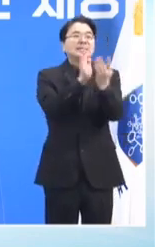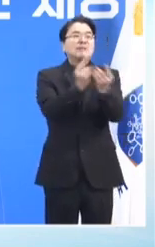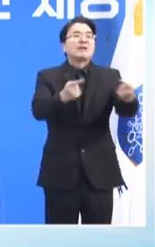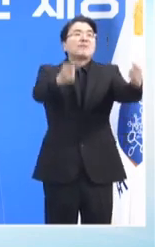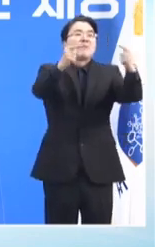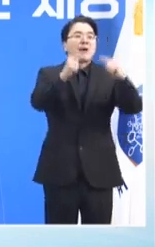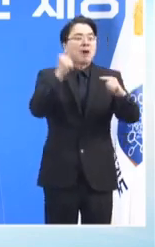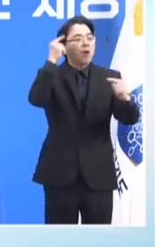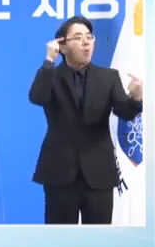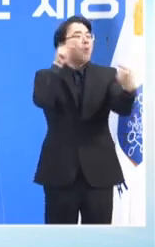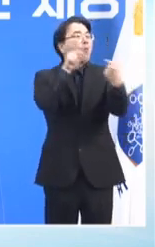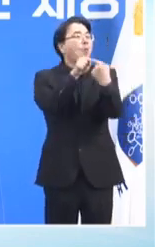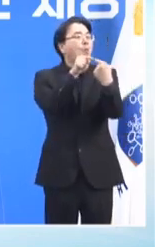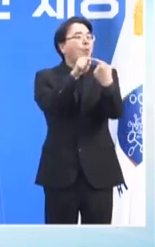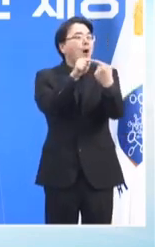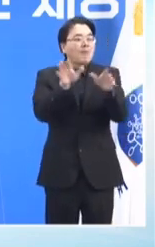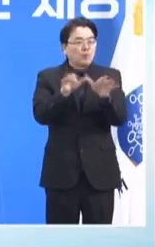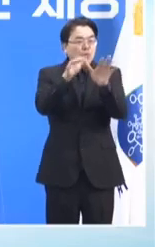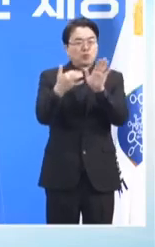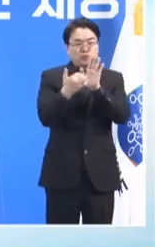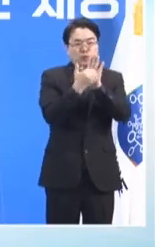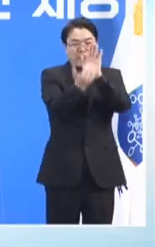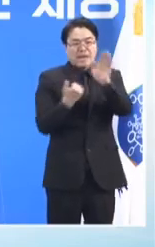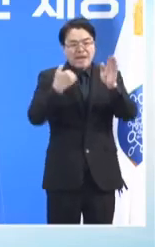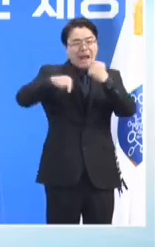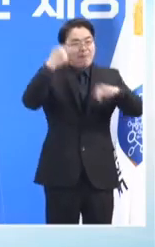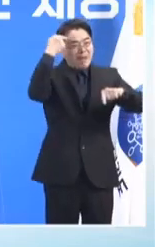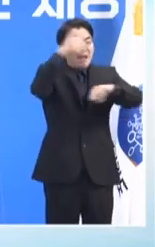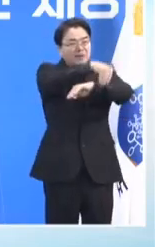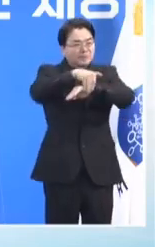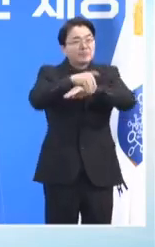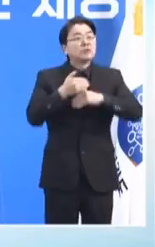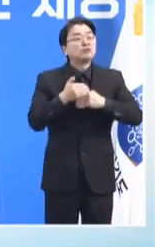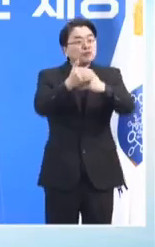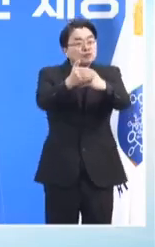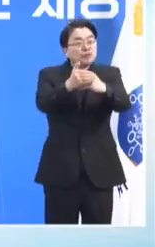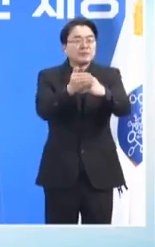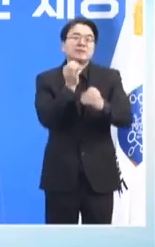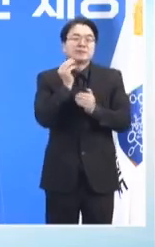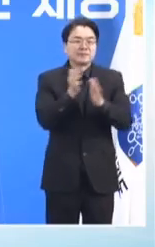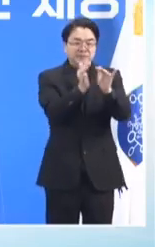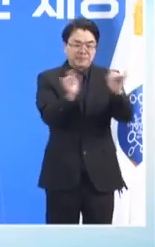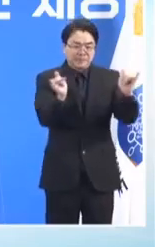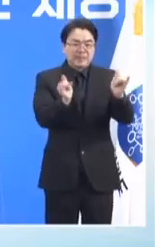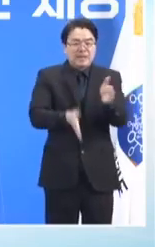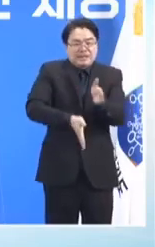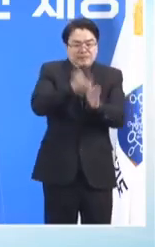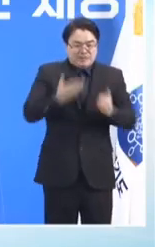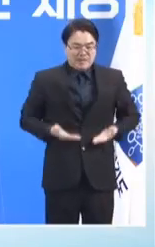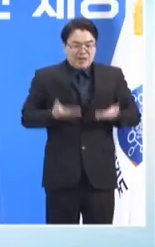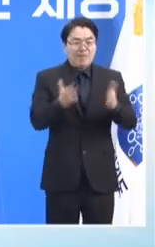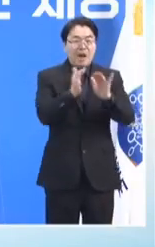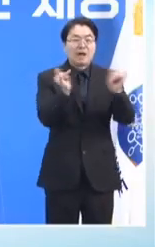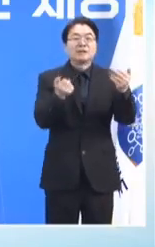공감하는 조류충돌 예방정책을 추진하겠습니다. 경기도 및 시군 자원봉사센터와